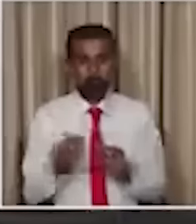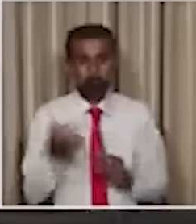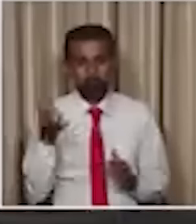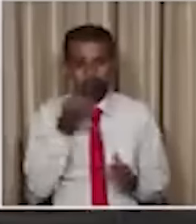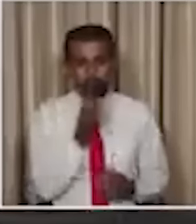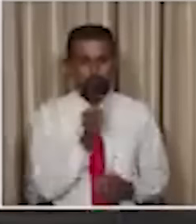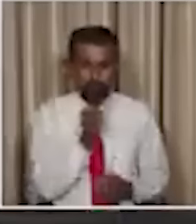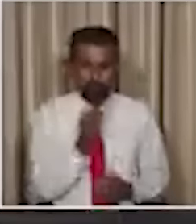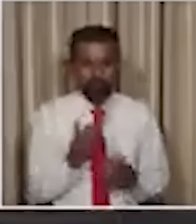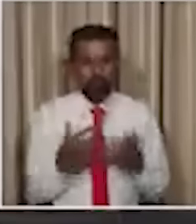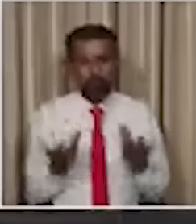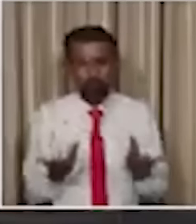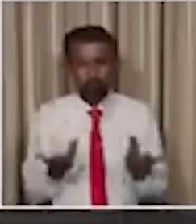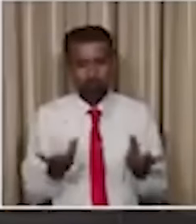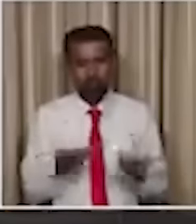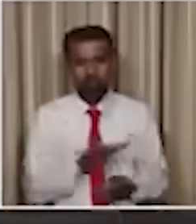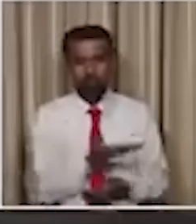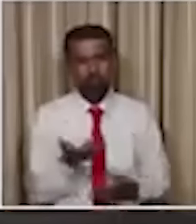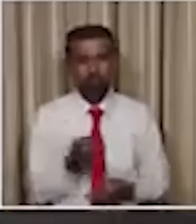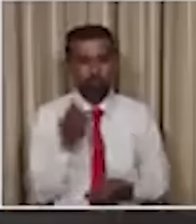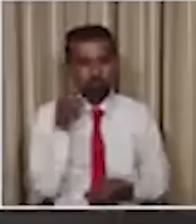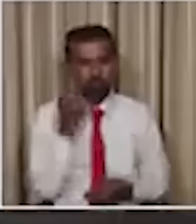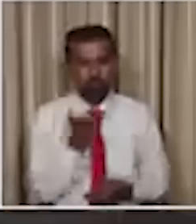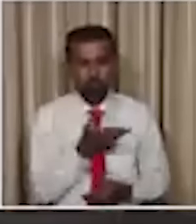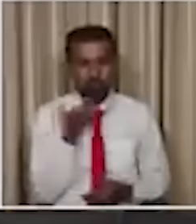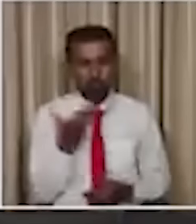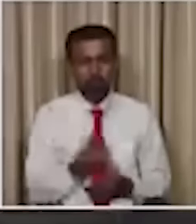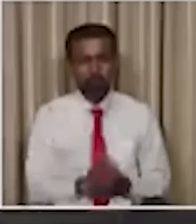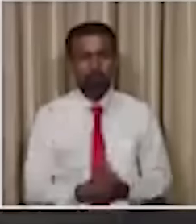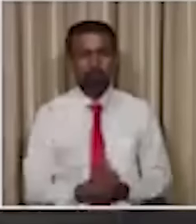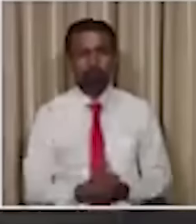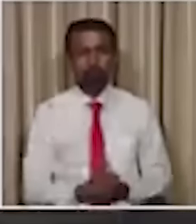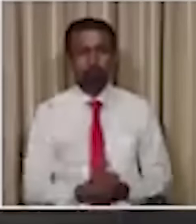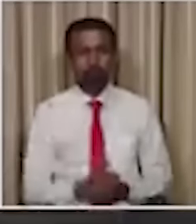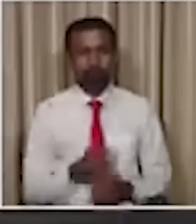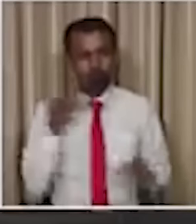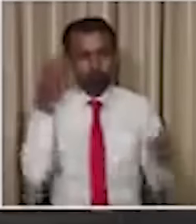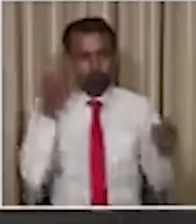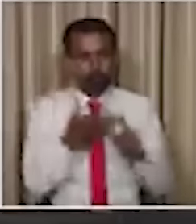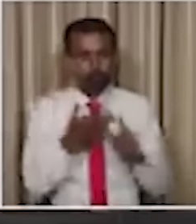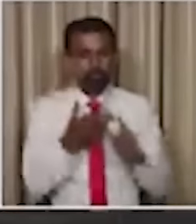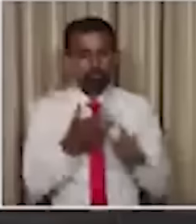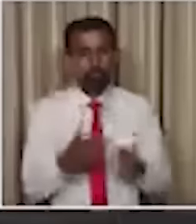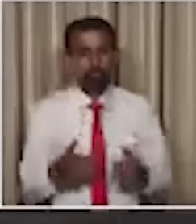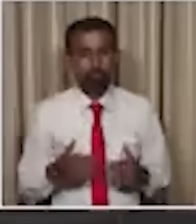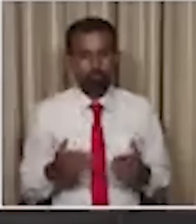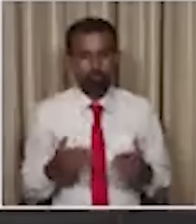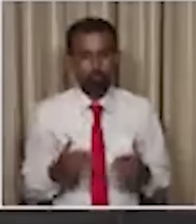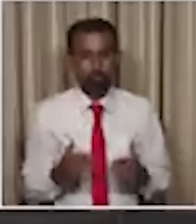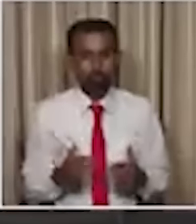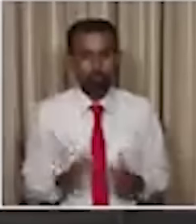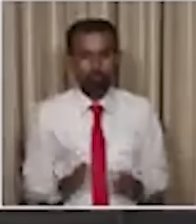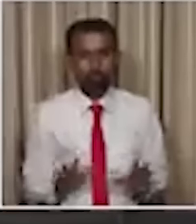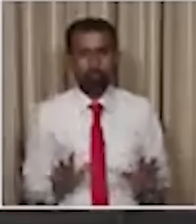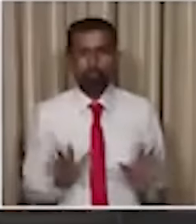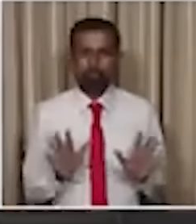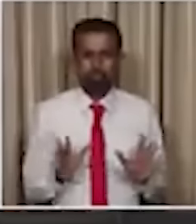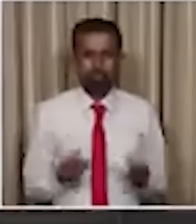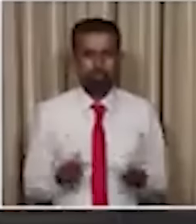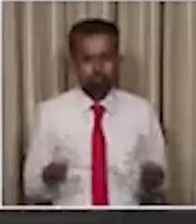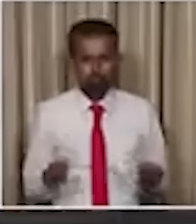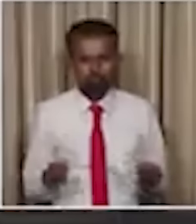සත්‍යද නැත්ද යන්න මේ සභාවට දැනගන්නට හැකියාව පවතී. මේ පිළිබඳව තවදුරටත් සෑහීමකට පත්වන්නේ